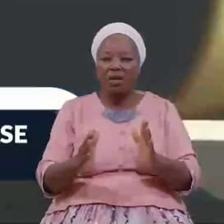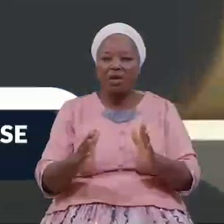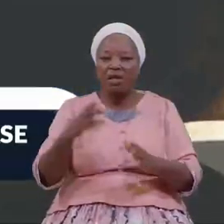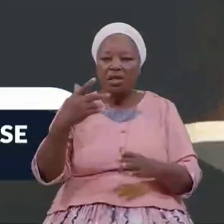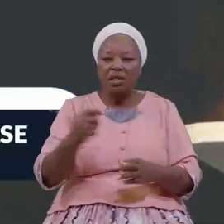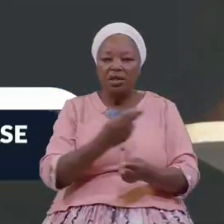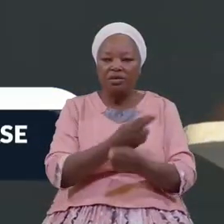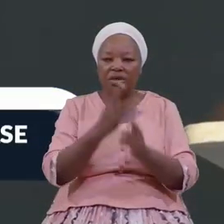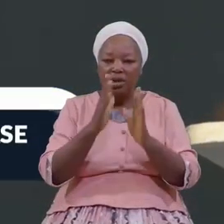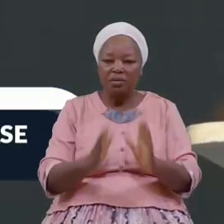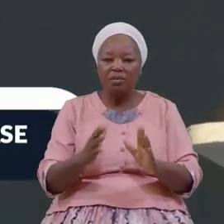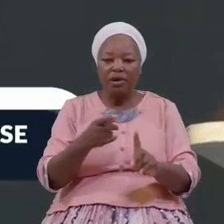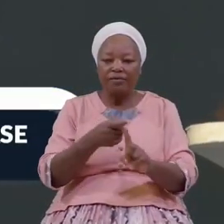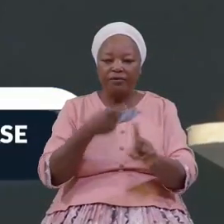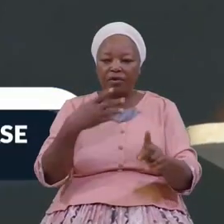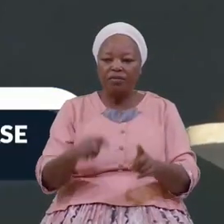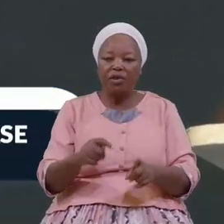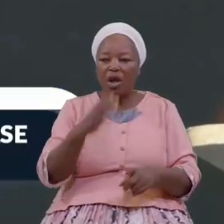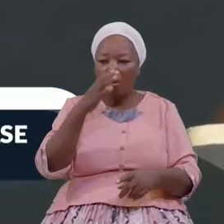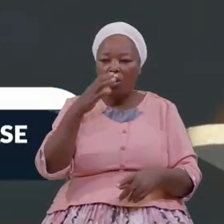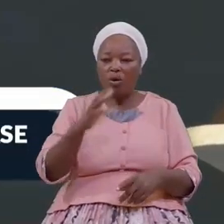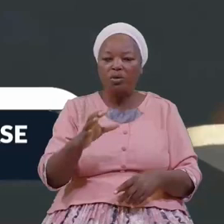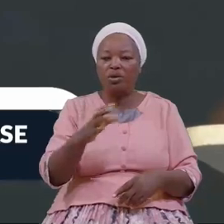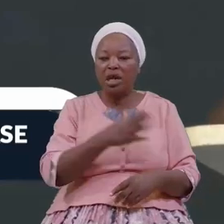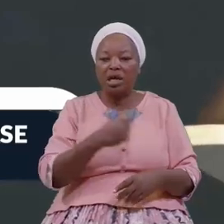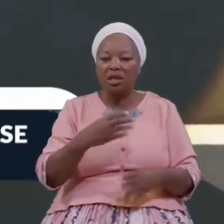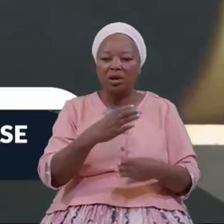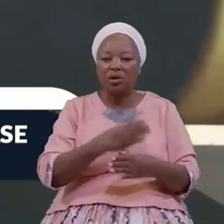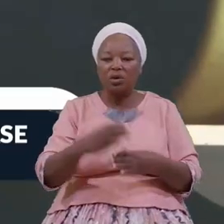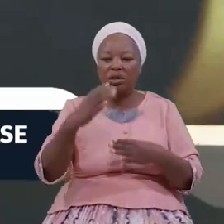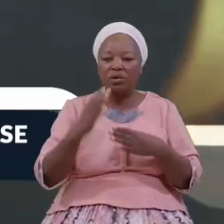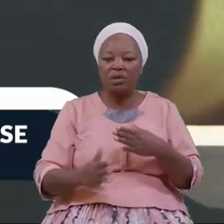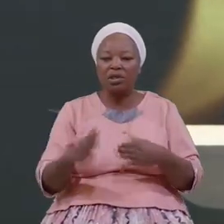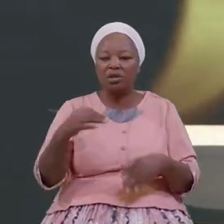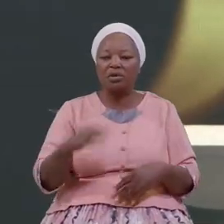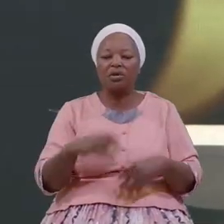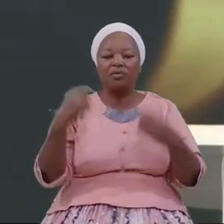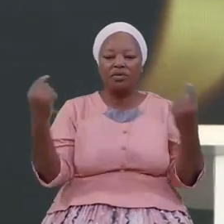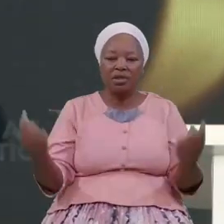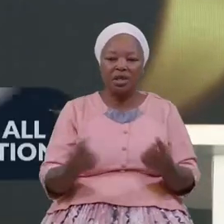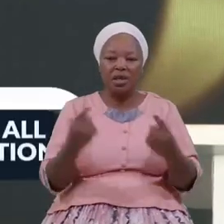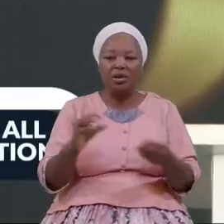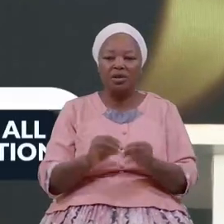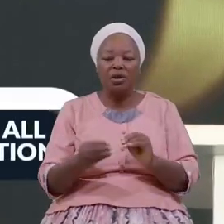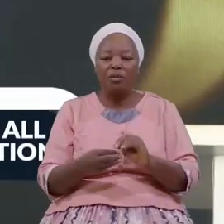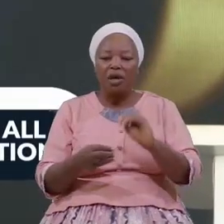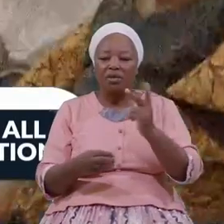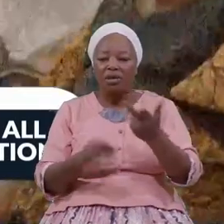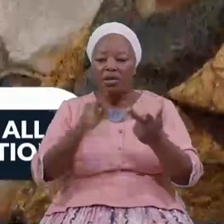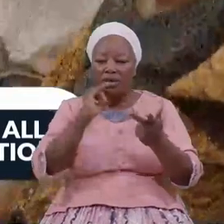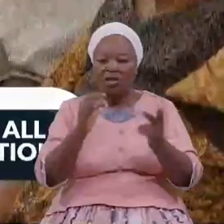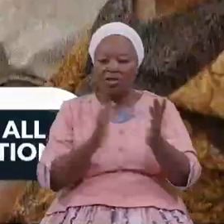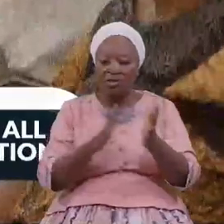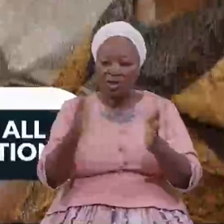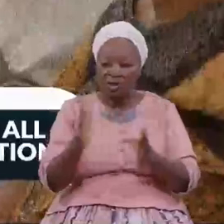Jésus, celui qui rachète de la malédiction et des conséquences du péché. 3, nous